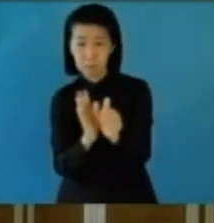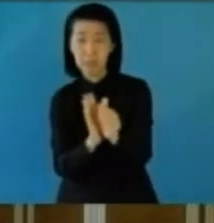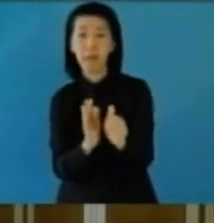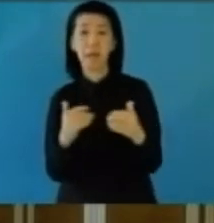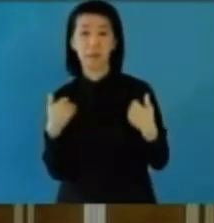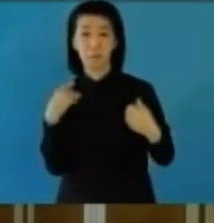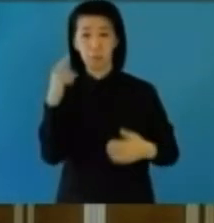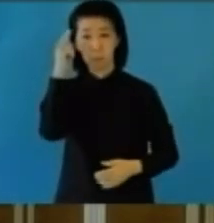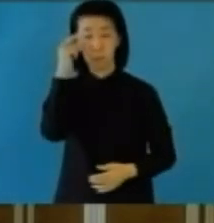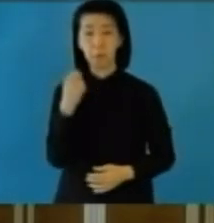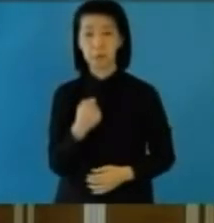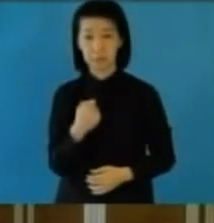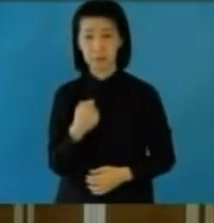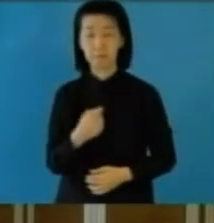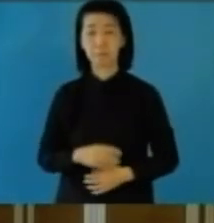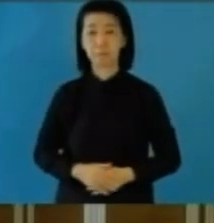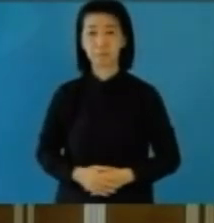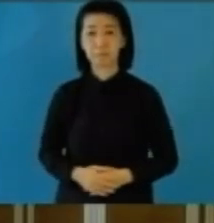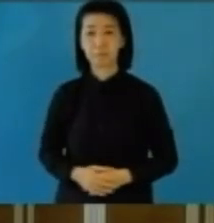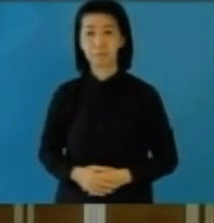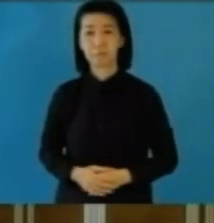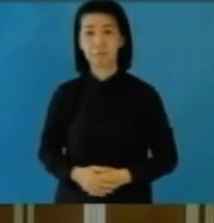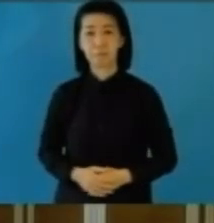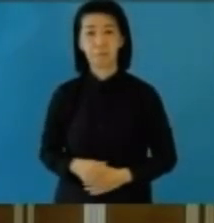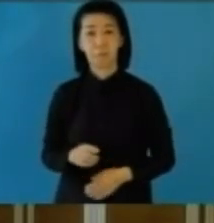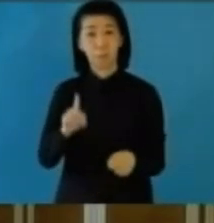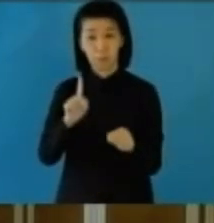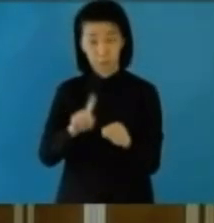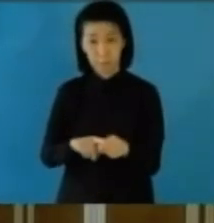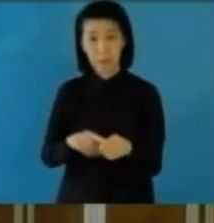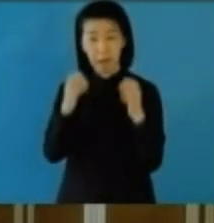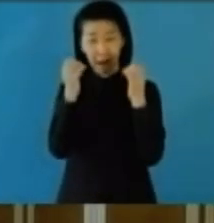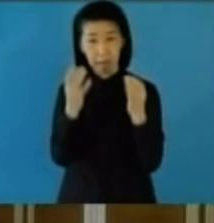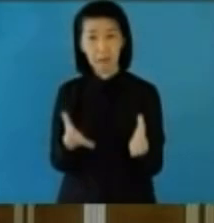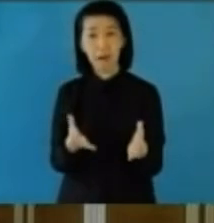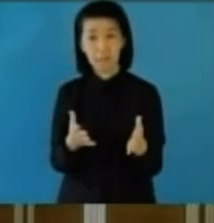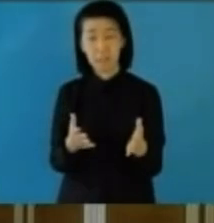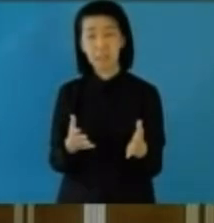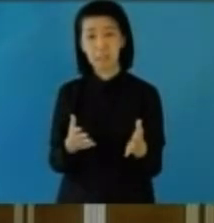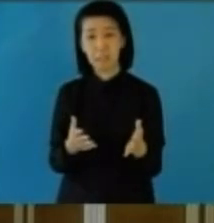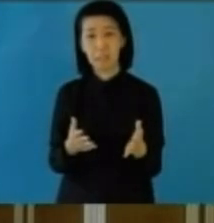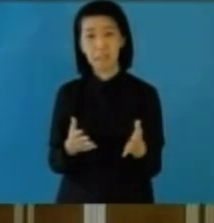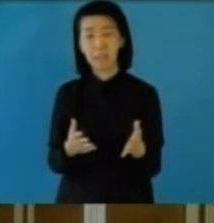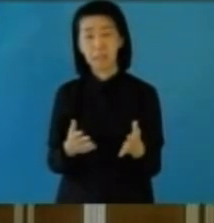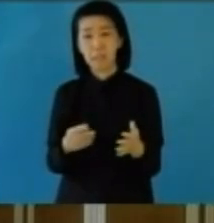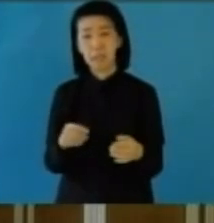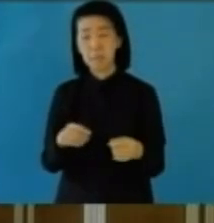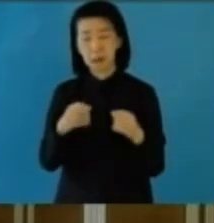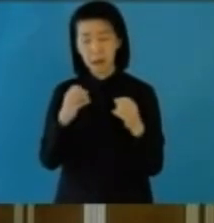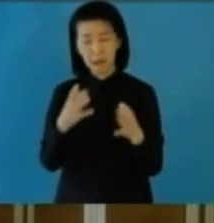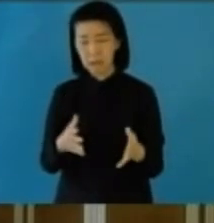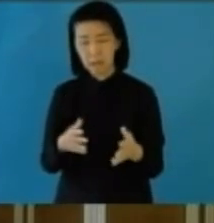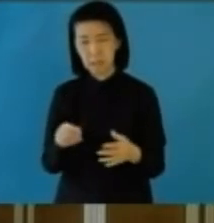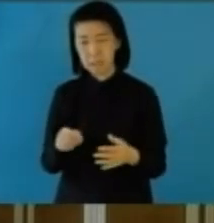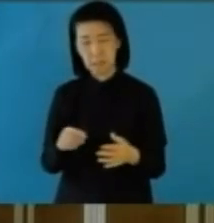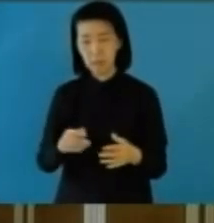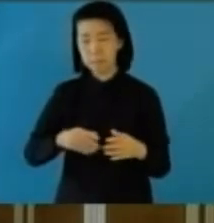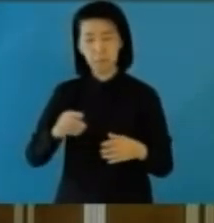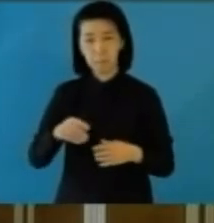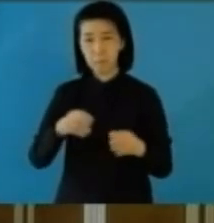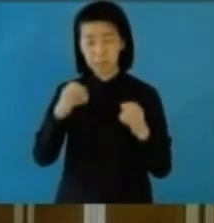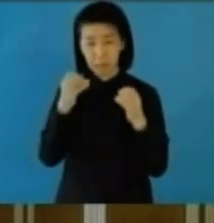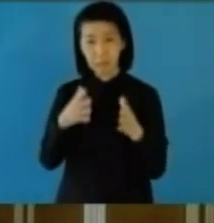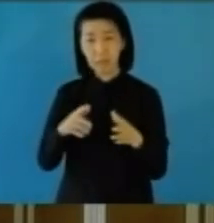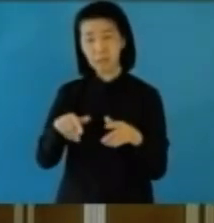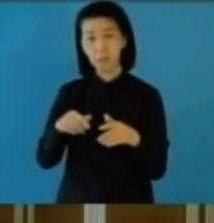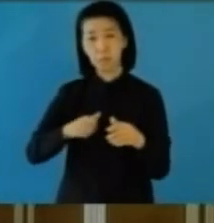ことが必要であると考えています。このため新たな不登校が生じないよう、児童生徒にとって学校が安